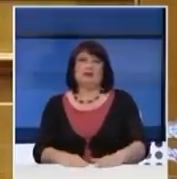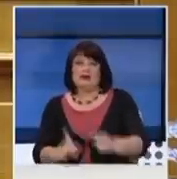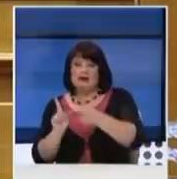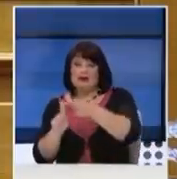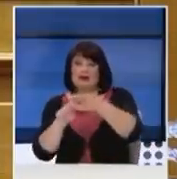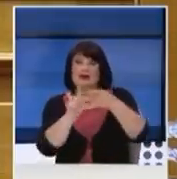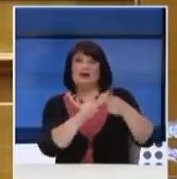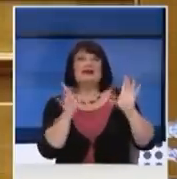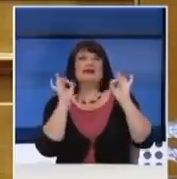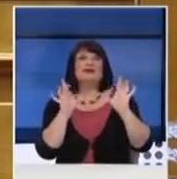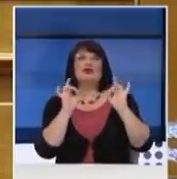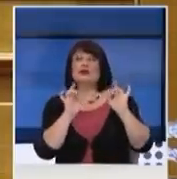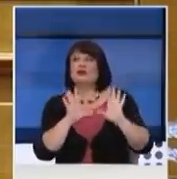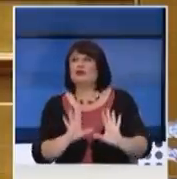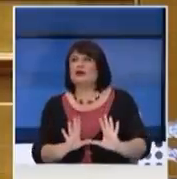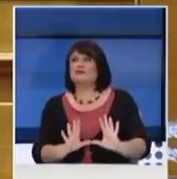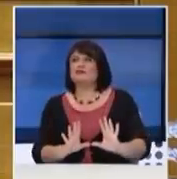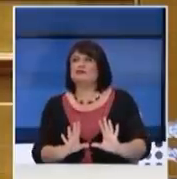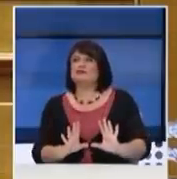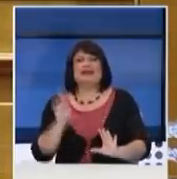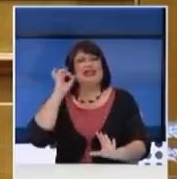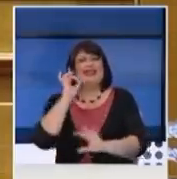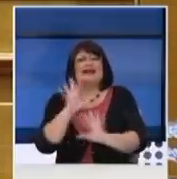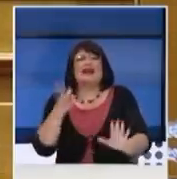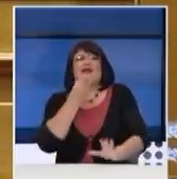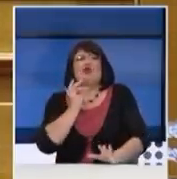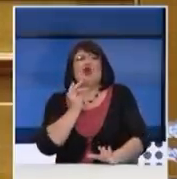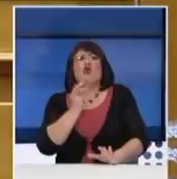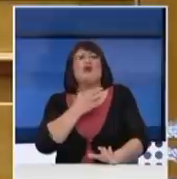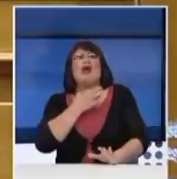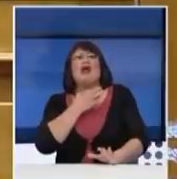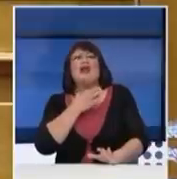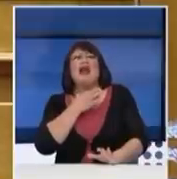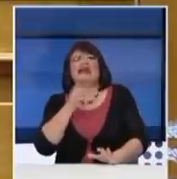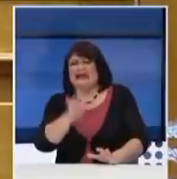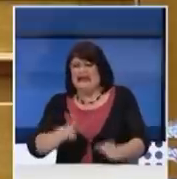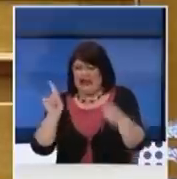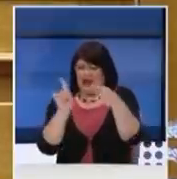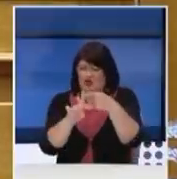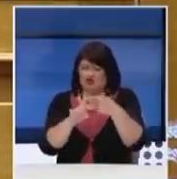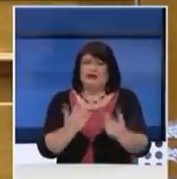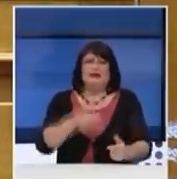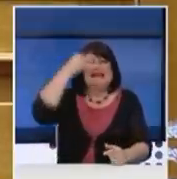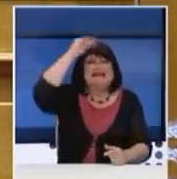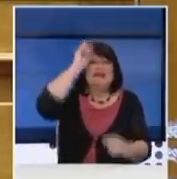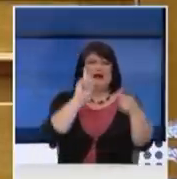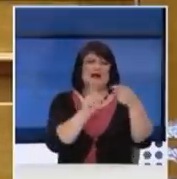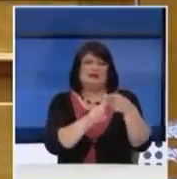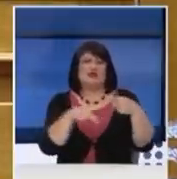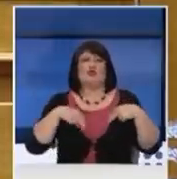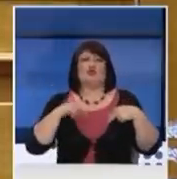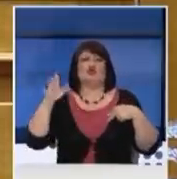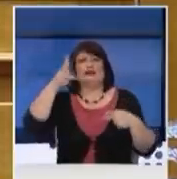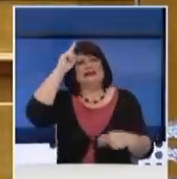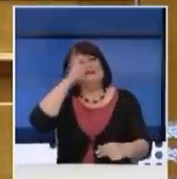κανέναν άλλον, ούτε ήθελα να το δω έτσι κι άλλος εγώ, αλλά δεν κατάλαβα τι χρειά είχε να συναντήσει τον κύριο Τσίπρα και τον κύριο Μητσοτάκη μία μέρα πριν από τη συζήτηση